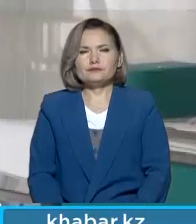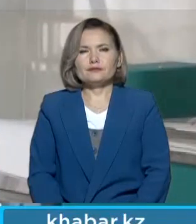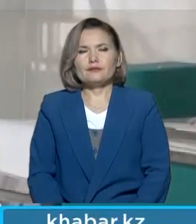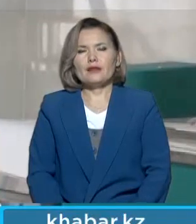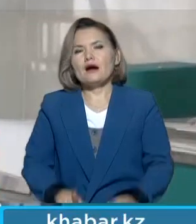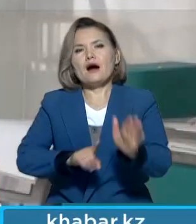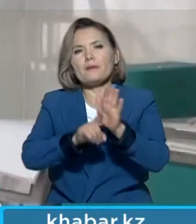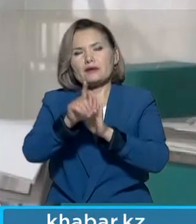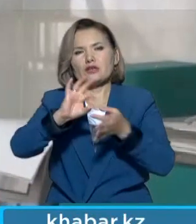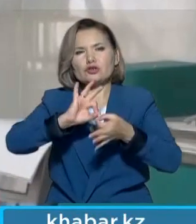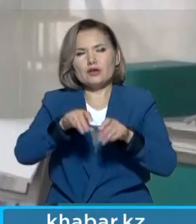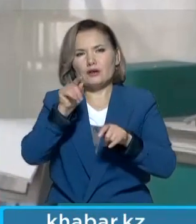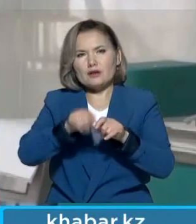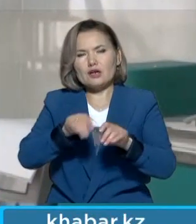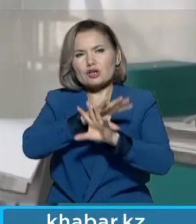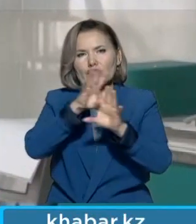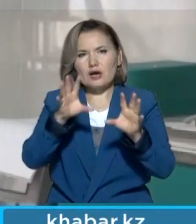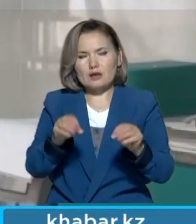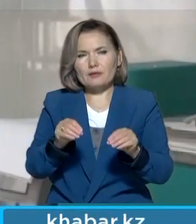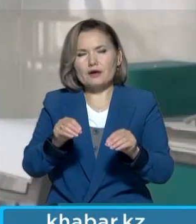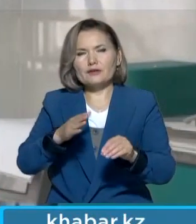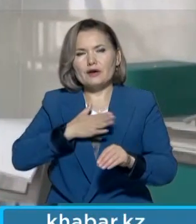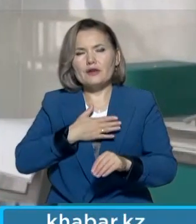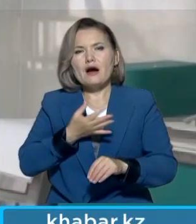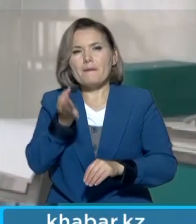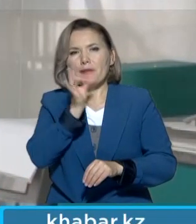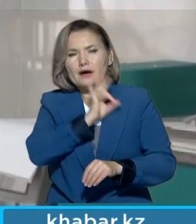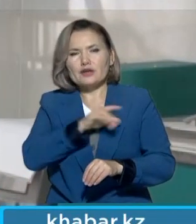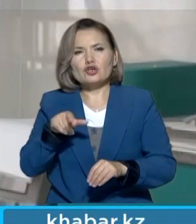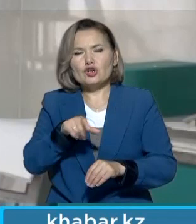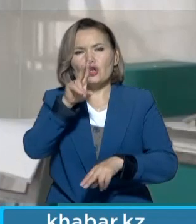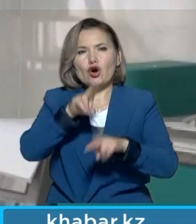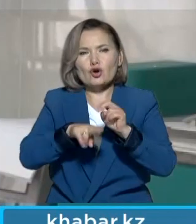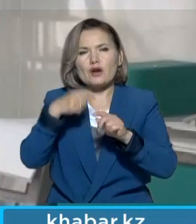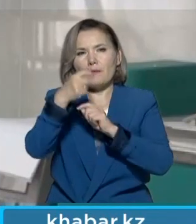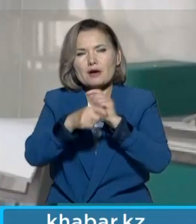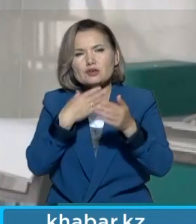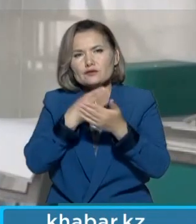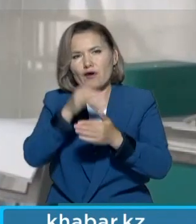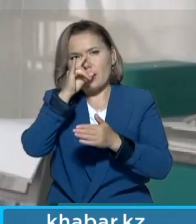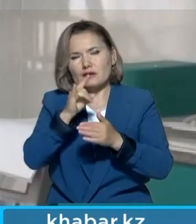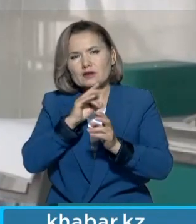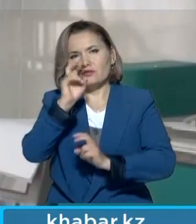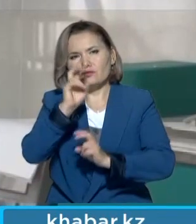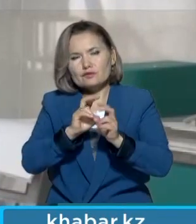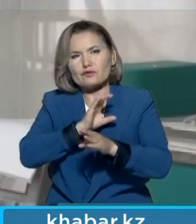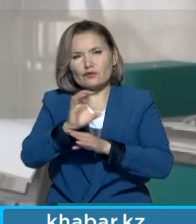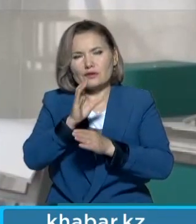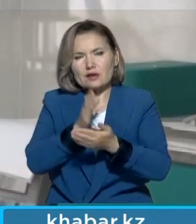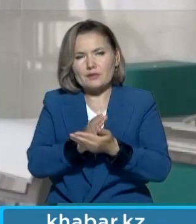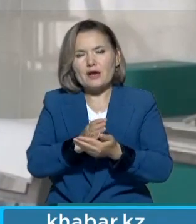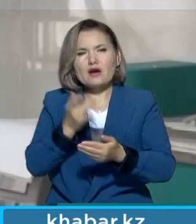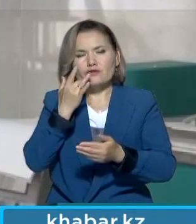Бастан бастап тексеріп жатырмыз. Жалпы осы пайдаланылған жол құрылыс материалын біздің зертханадан өтеді.